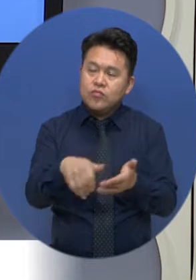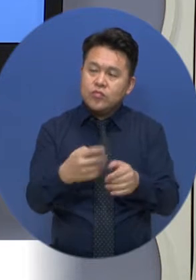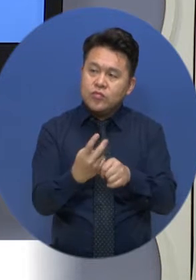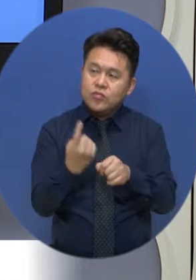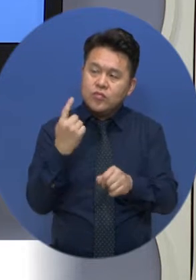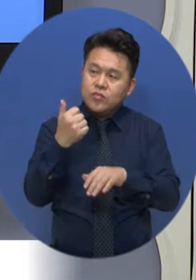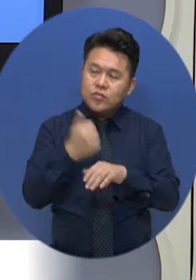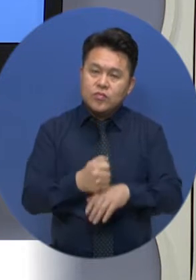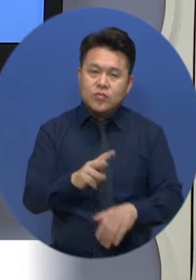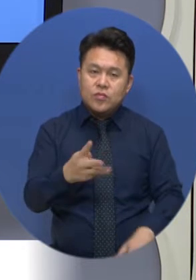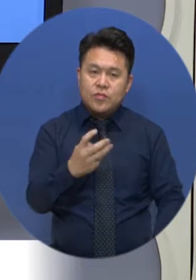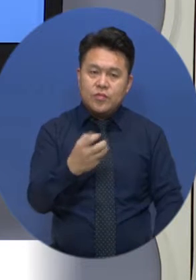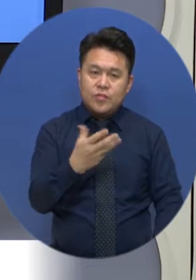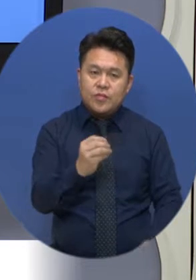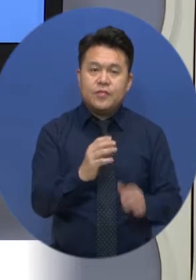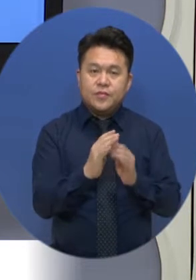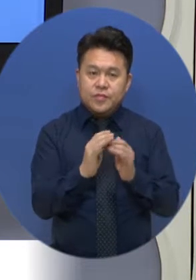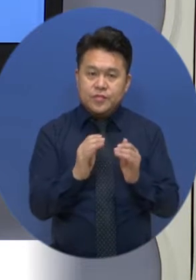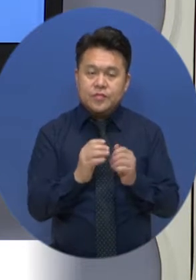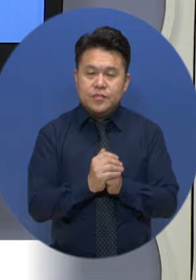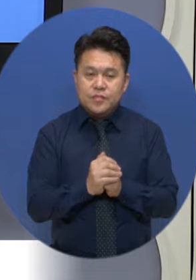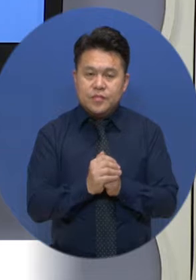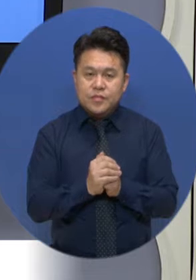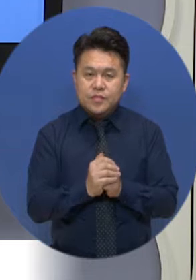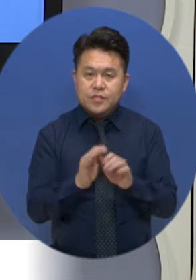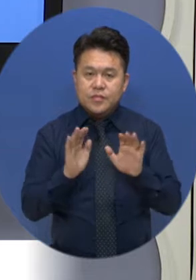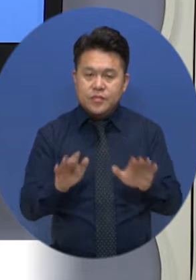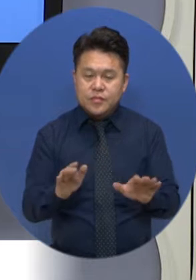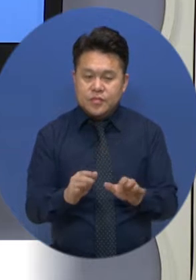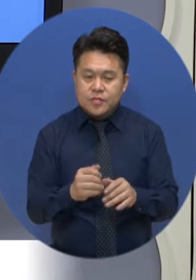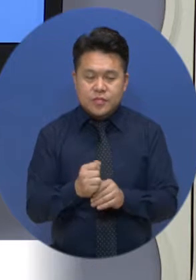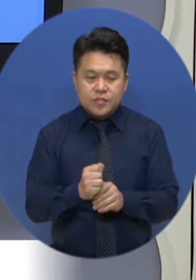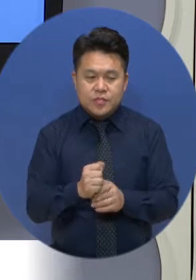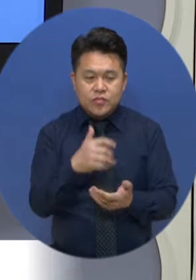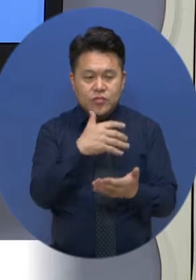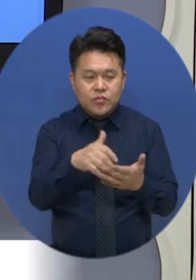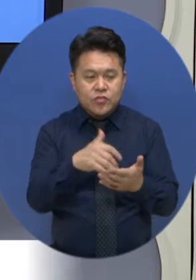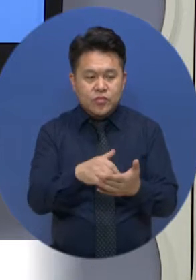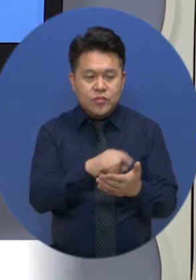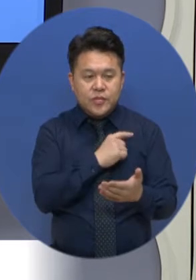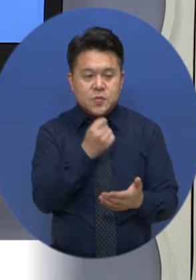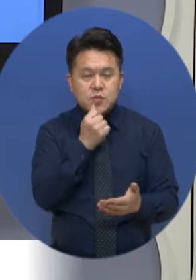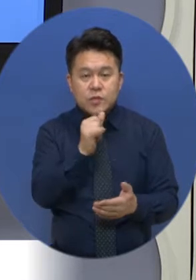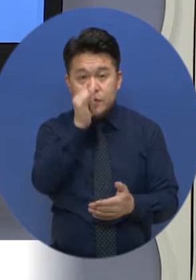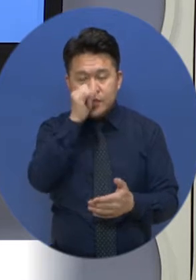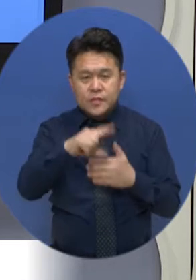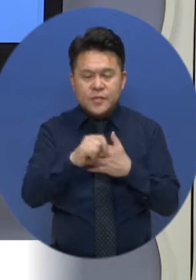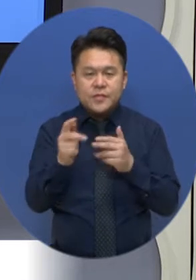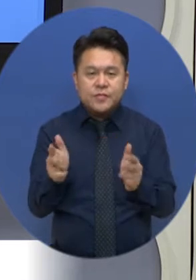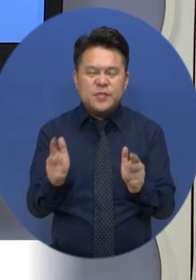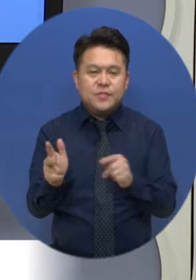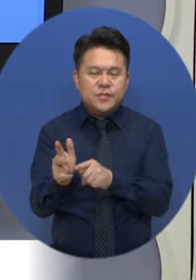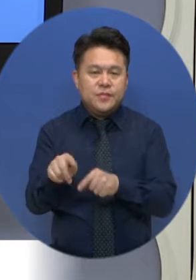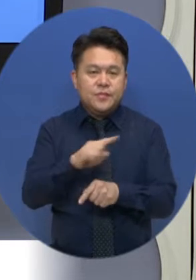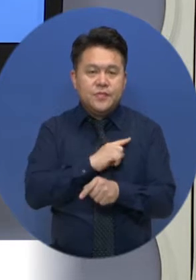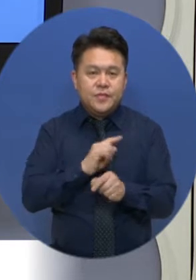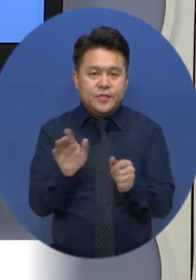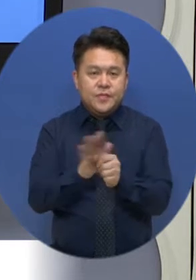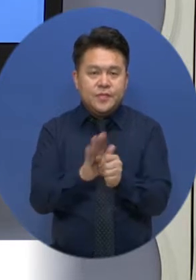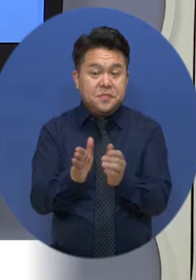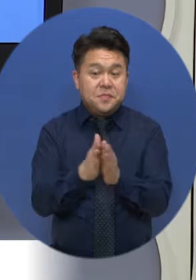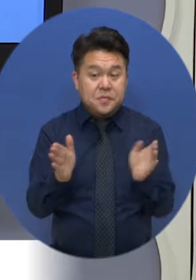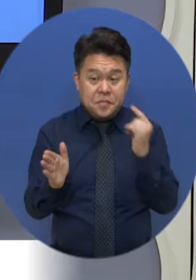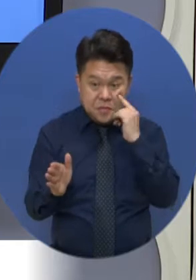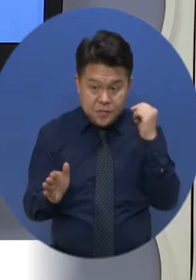388 만 가구의 다 했는데요 행안부는 대상자 수가 가장 적은 지역 난방비 부터 서비스를 시범